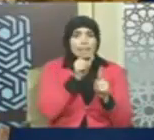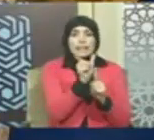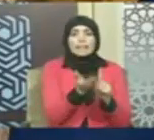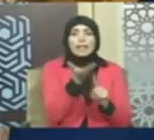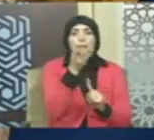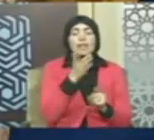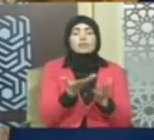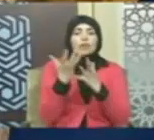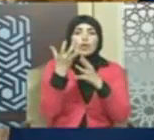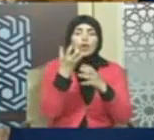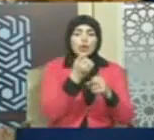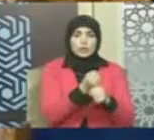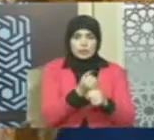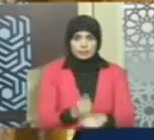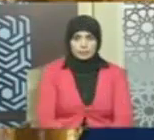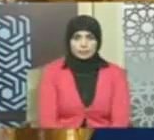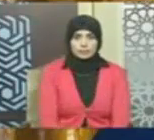الله عليه وسلم: